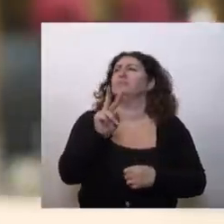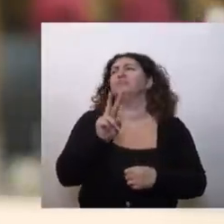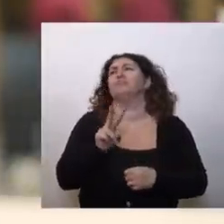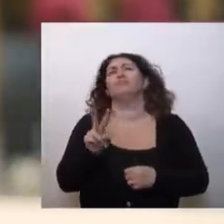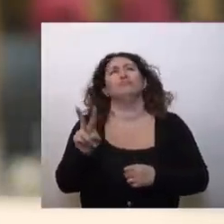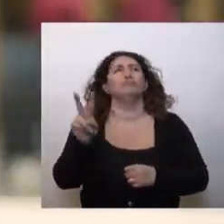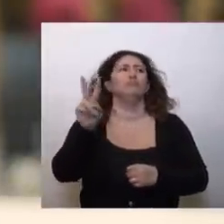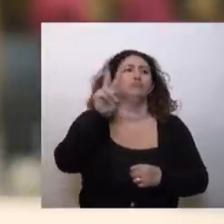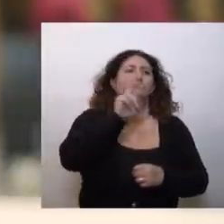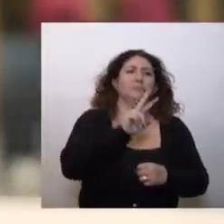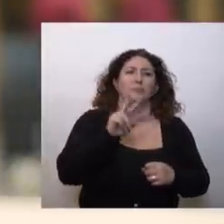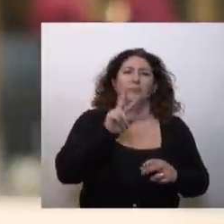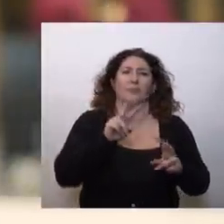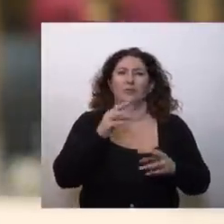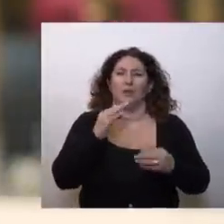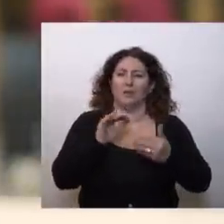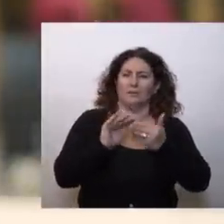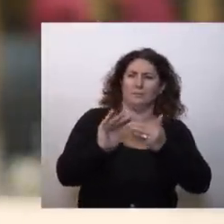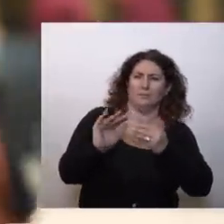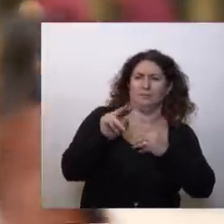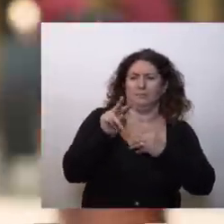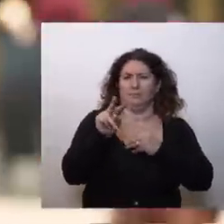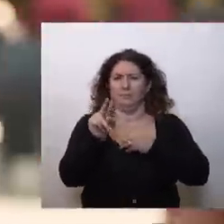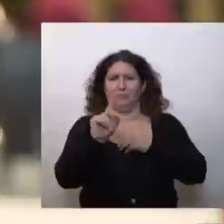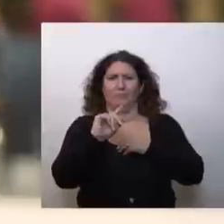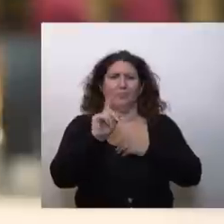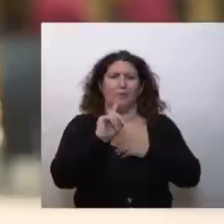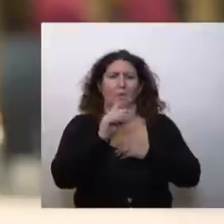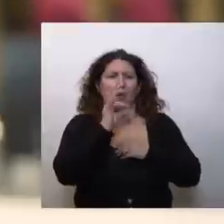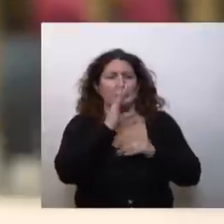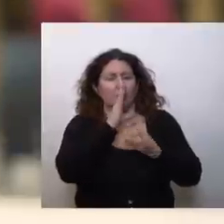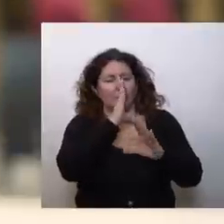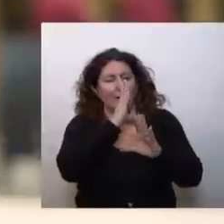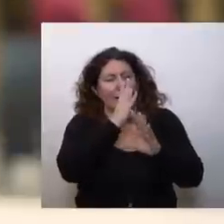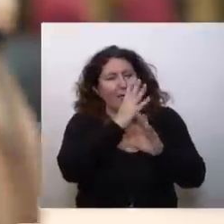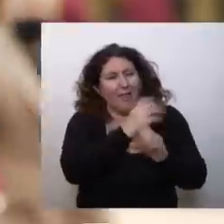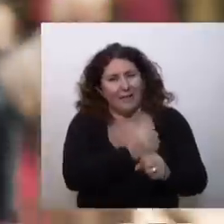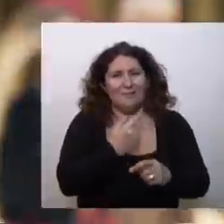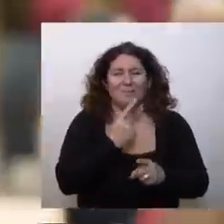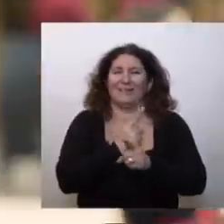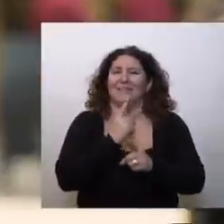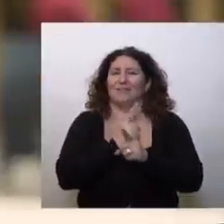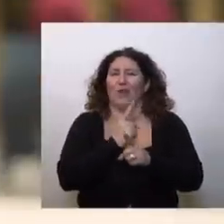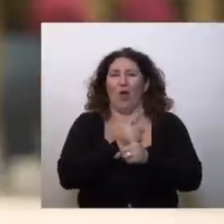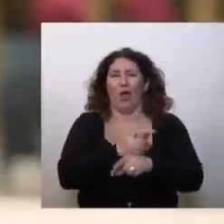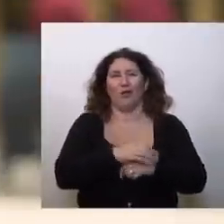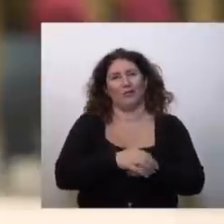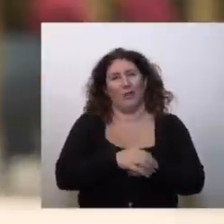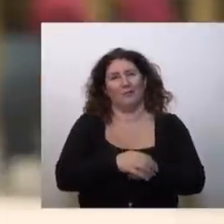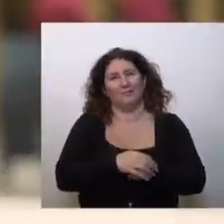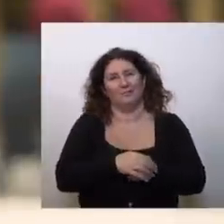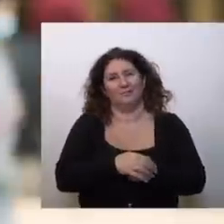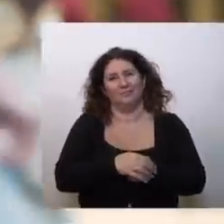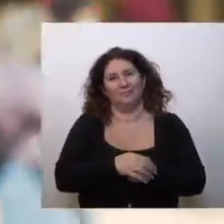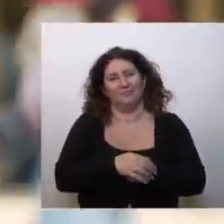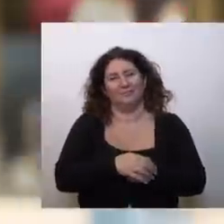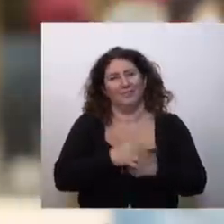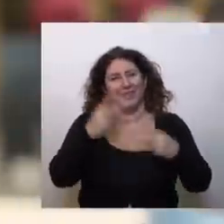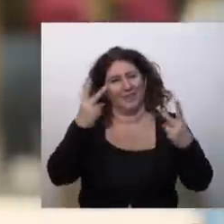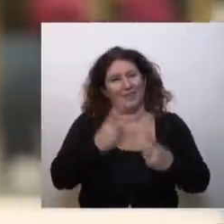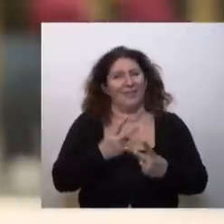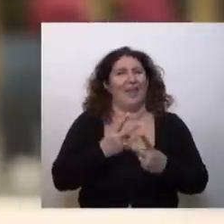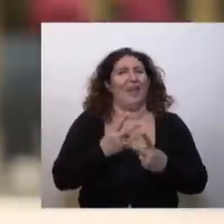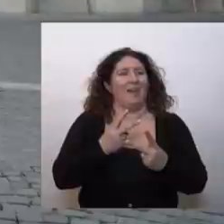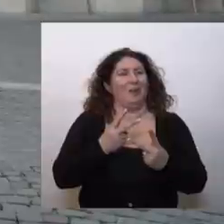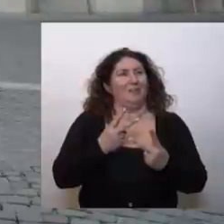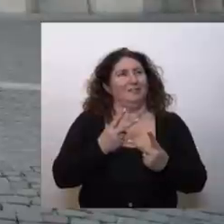cerca la distanza dall'oggetto, cerca il non coinvolgimento, nella ricerca di una oggettività, di una